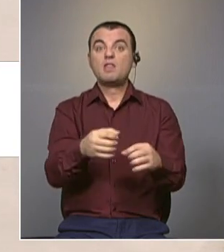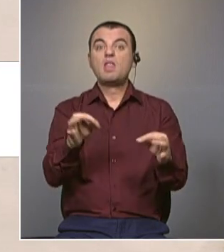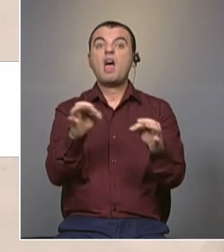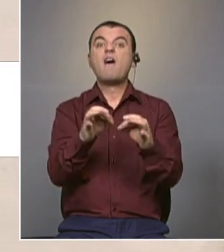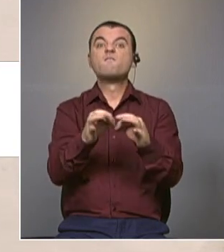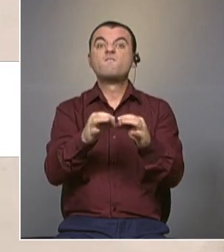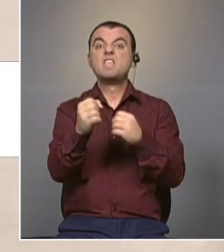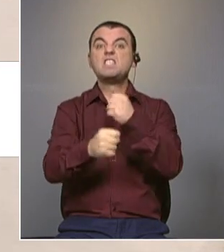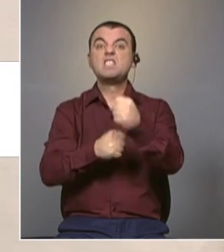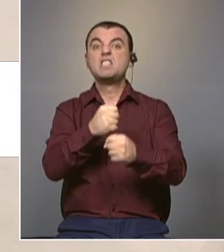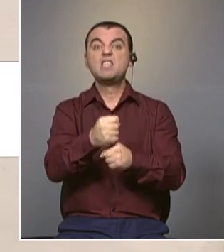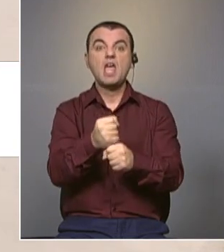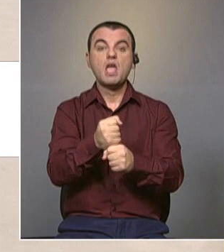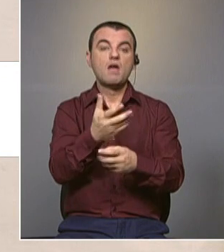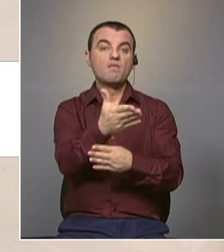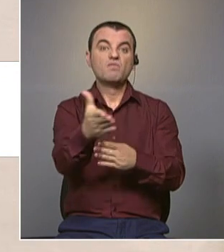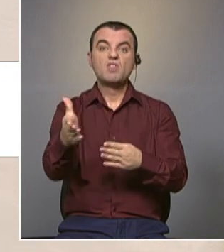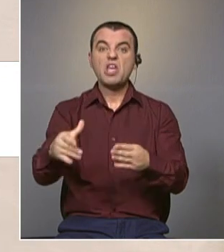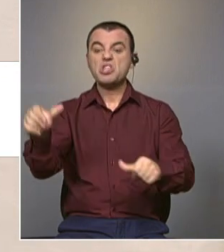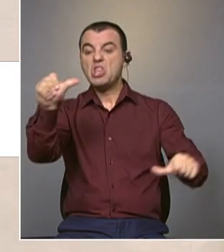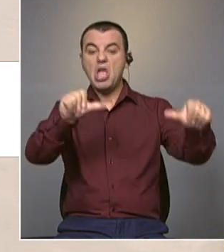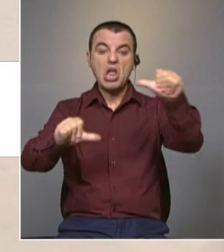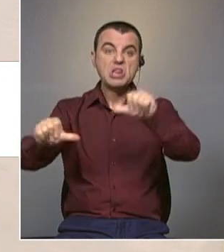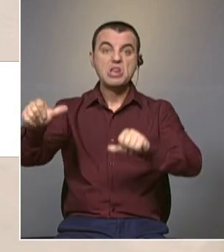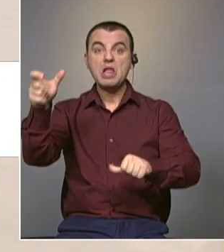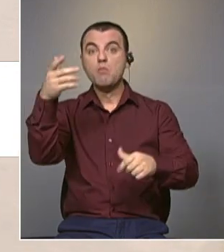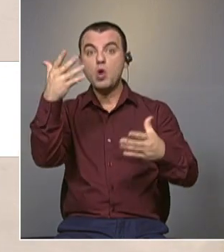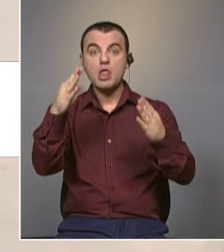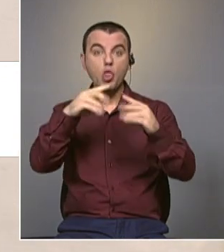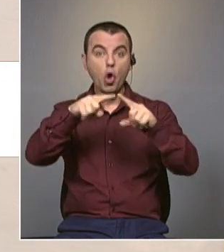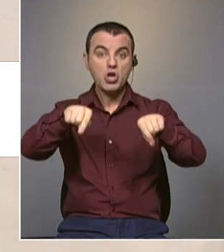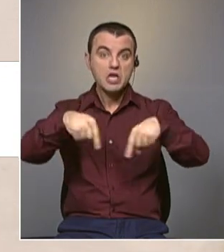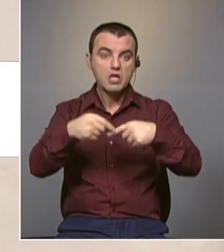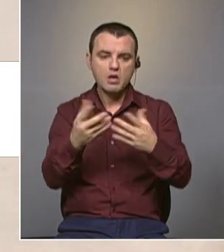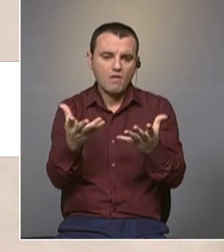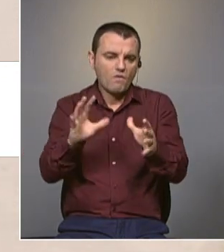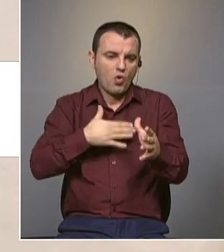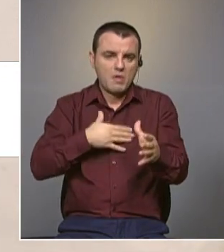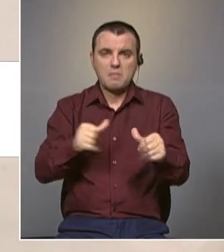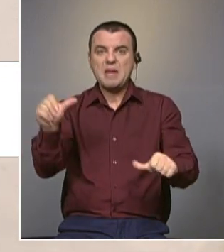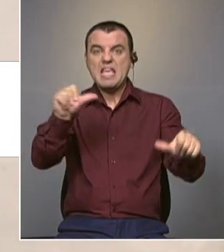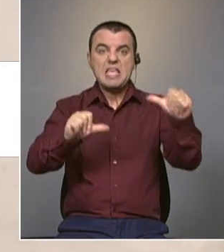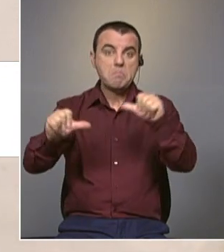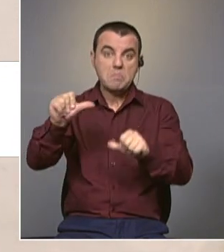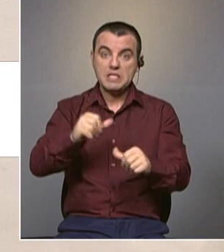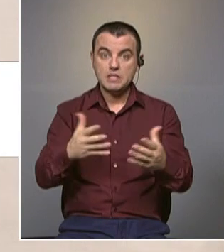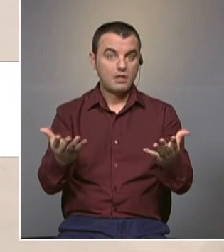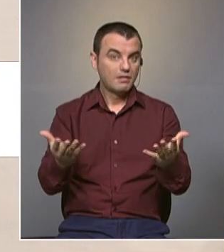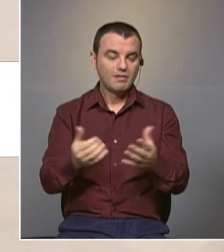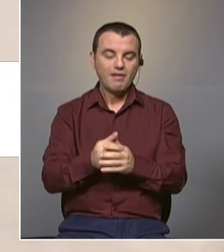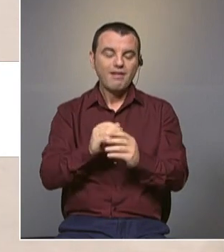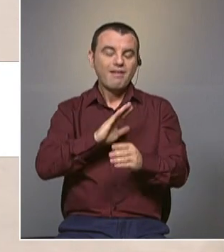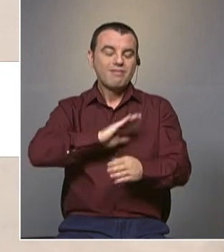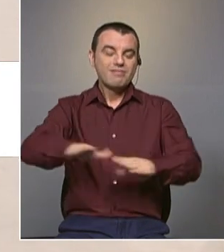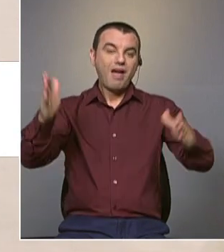техните лаборатории или какво точно там се клати в колбите на химиците.